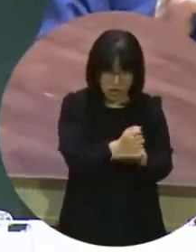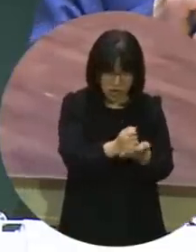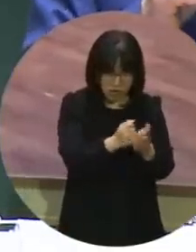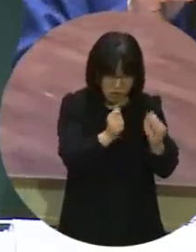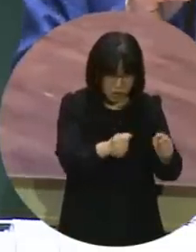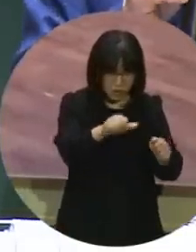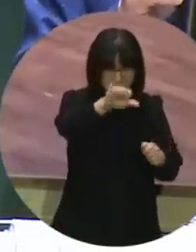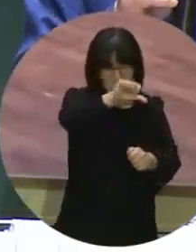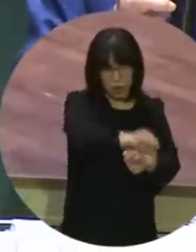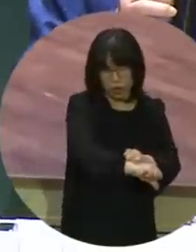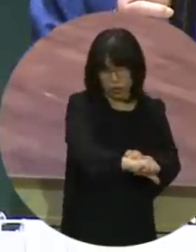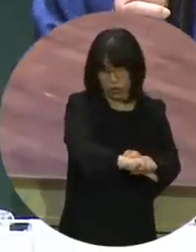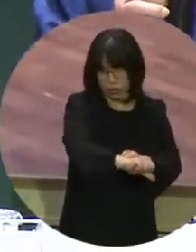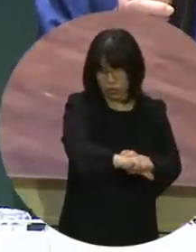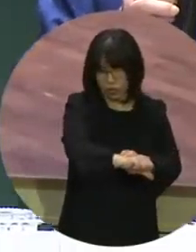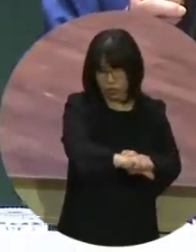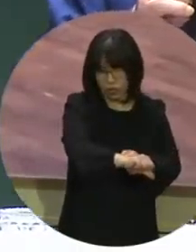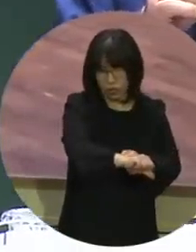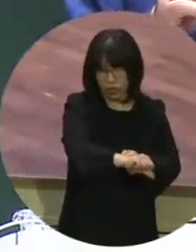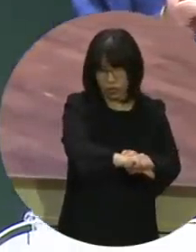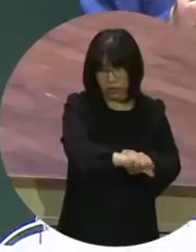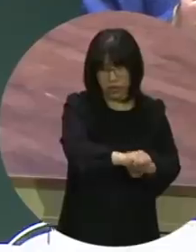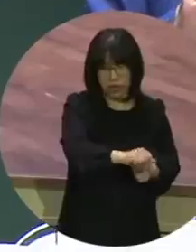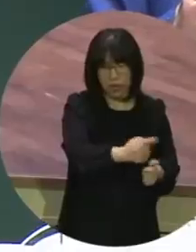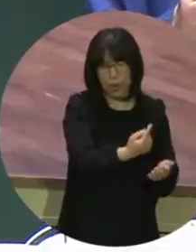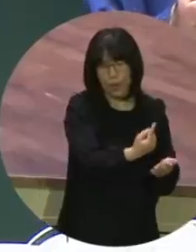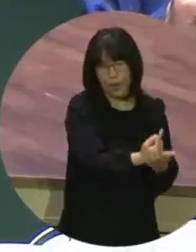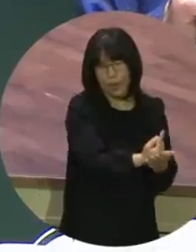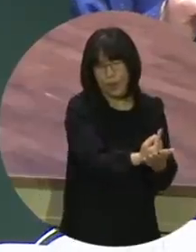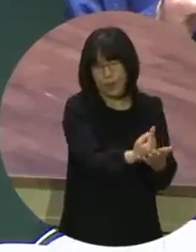삼 저주 속에 빠져 살았 우리를 빼내줬다니까요.